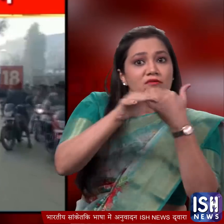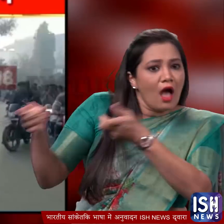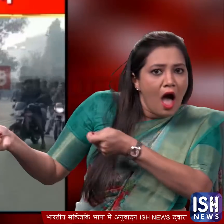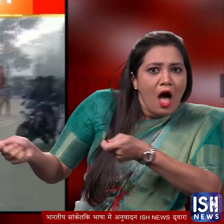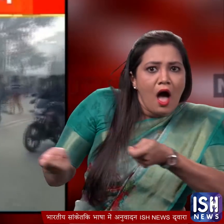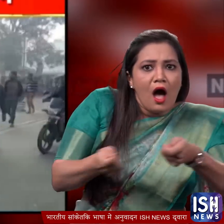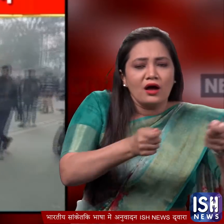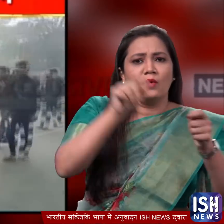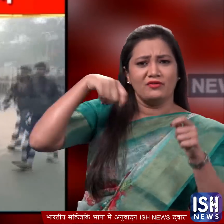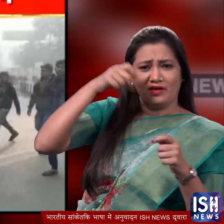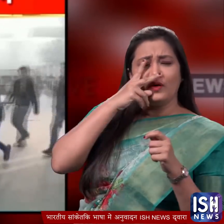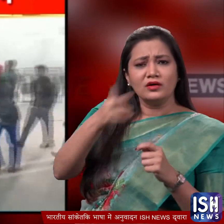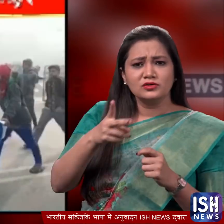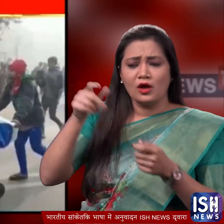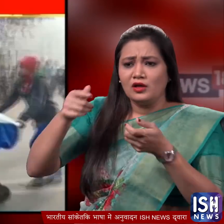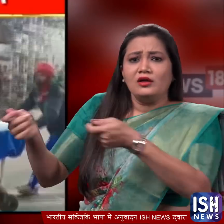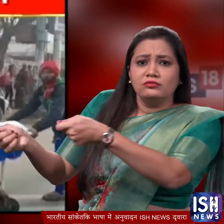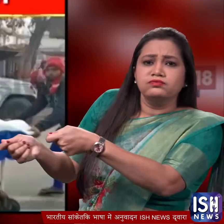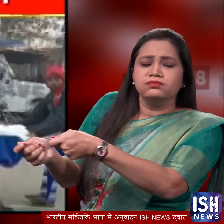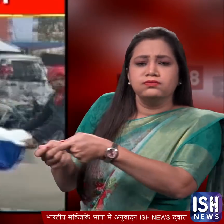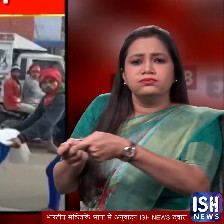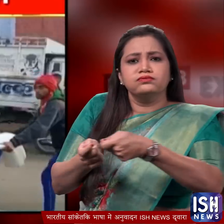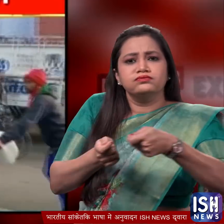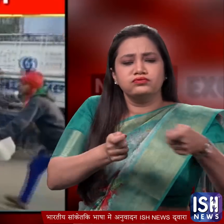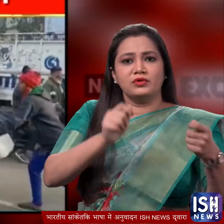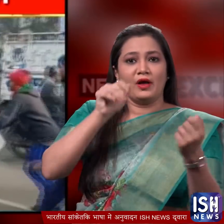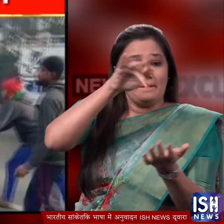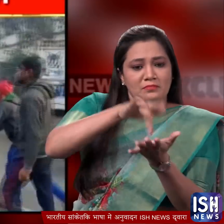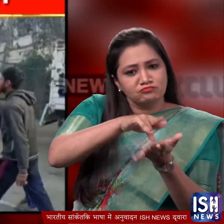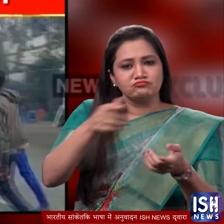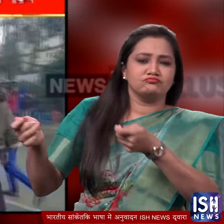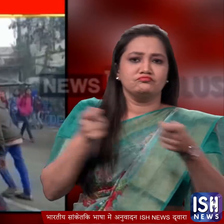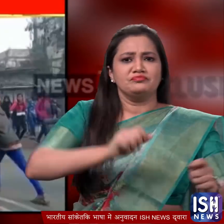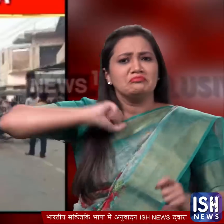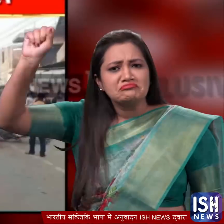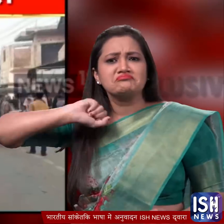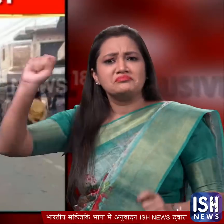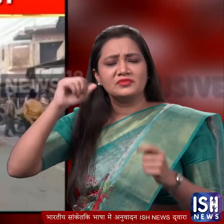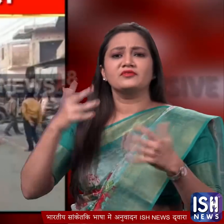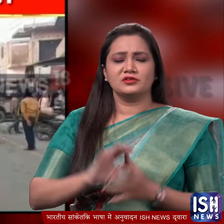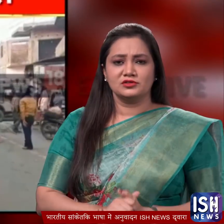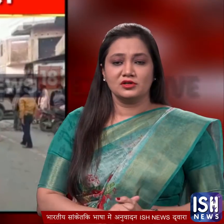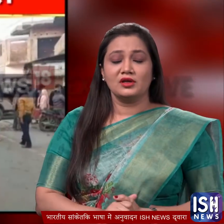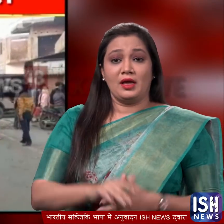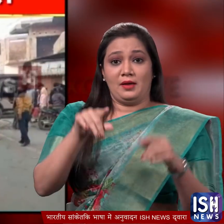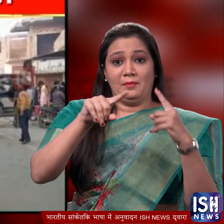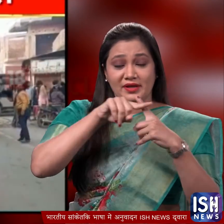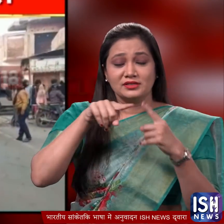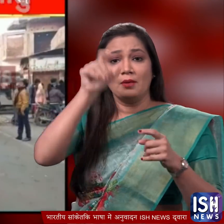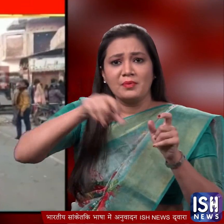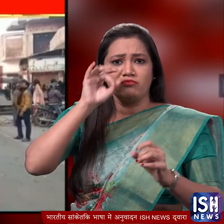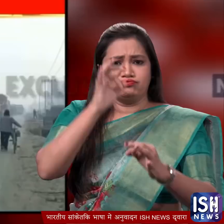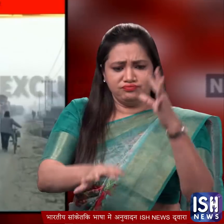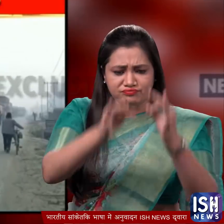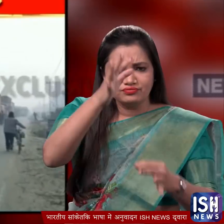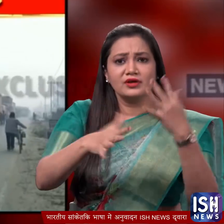ले आए। सामने आई तस्वीरों में एक तस्वीर में दिखा कि लोग शव को खींचते हुए लाए और फिर उसे सड़क के बीचों बीच रखकर प्रदर्शन करने लगे। इतना ही नहीं, लोगों ने